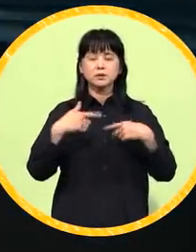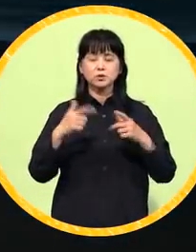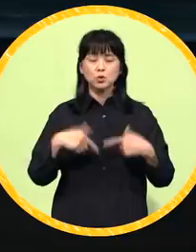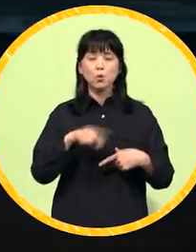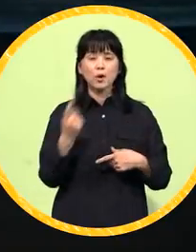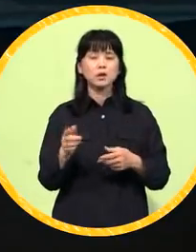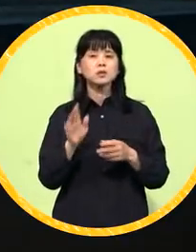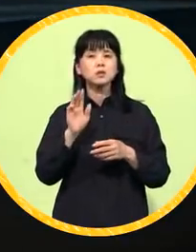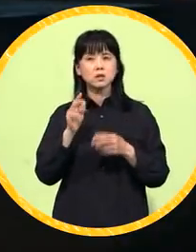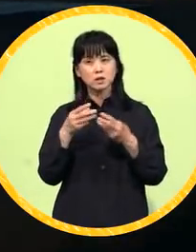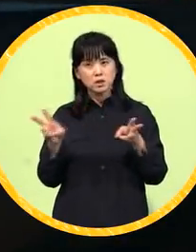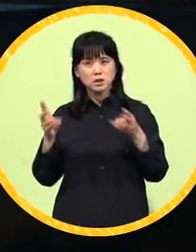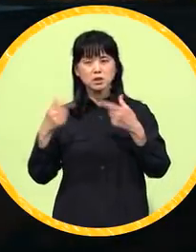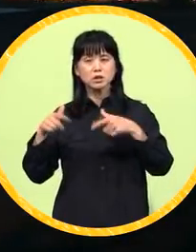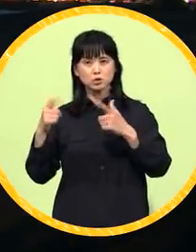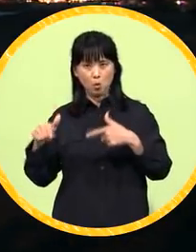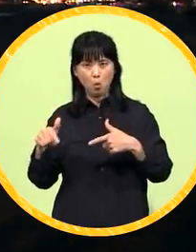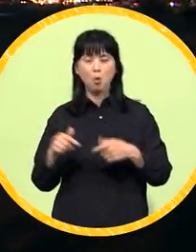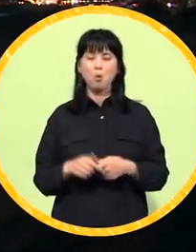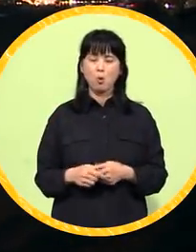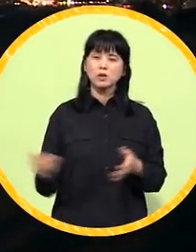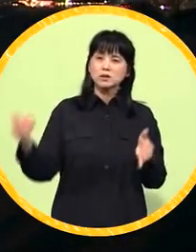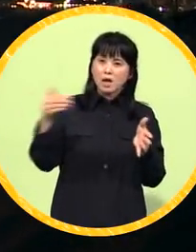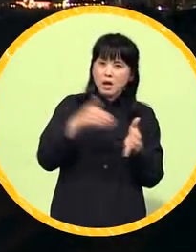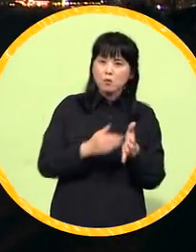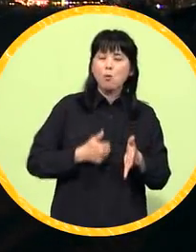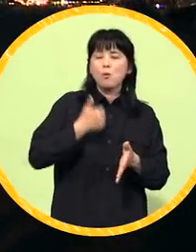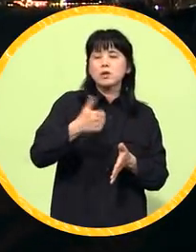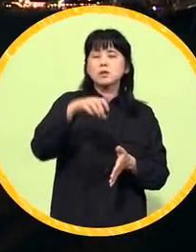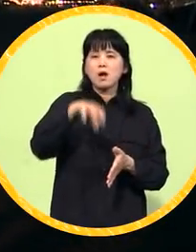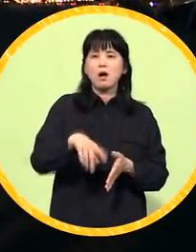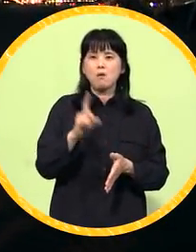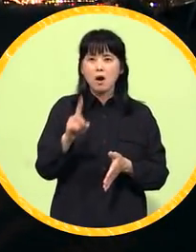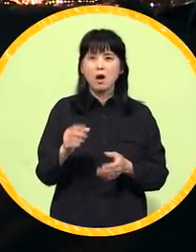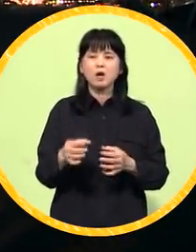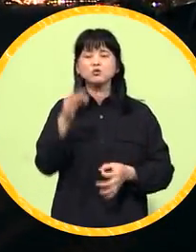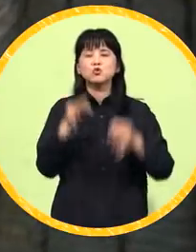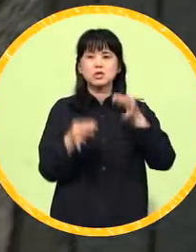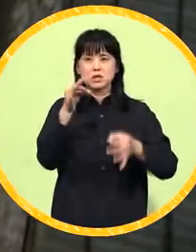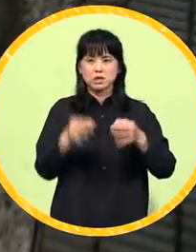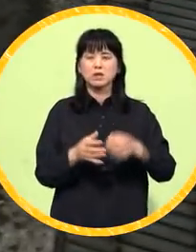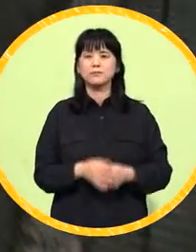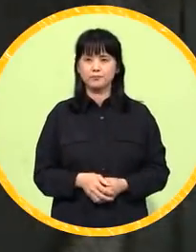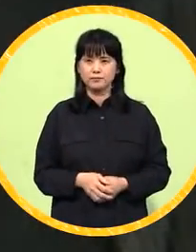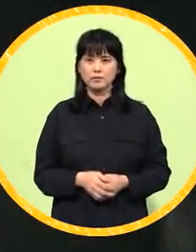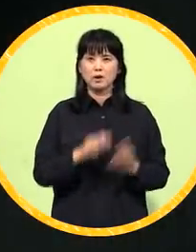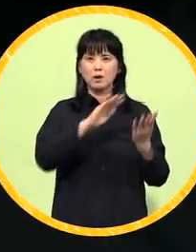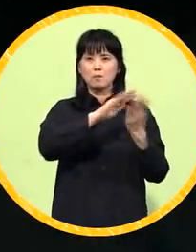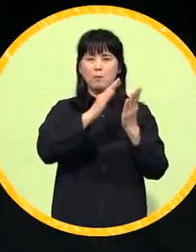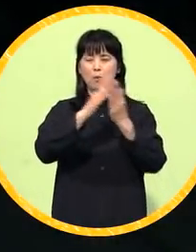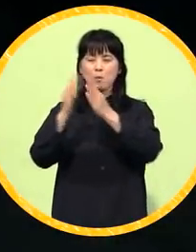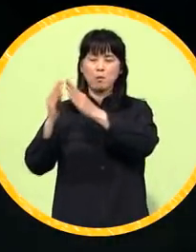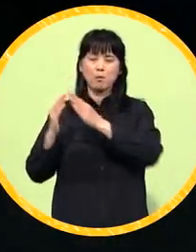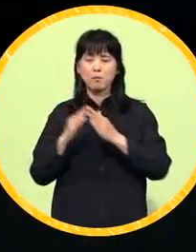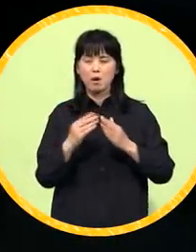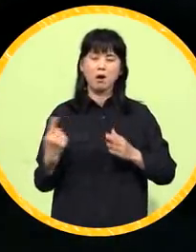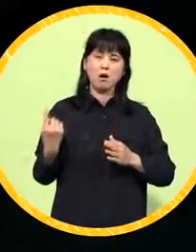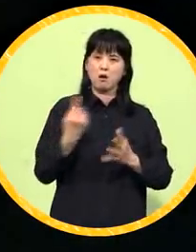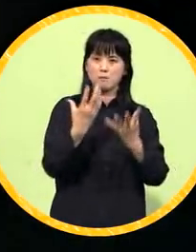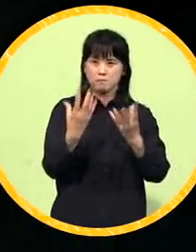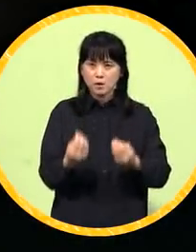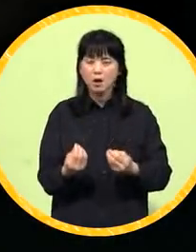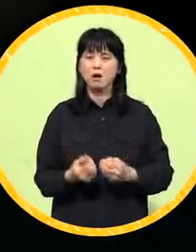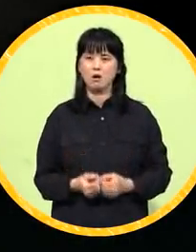の隣にある非日常スポット最後に熊井ちゃんが向かったのは寿司さあ住宅街に行ってまいりましたが